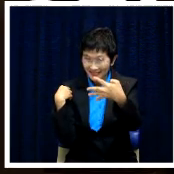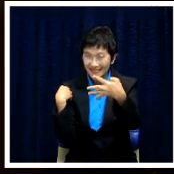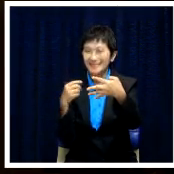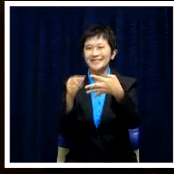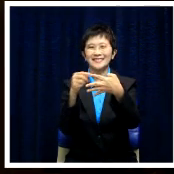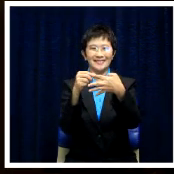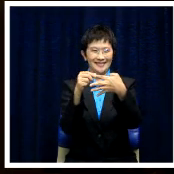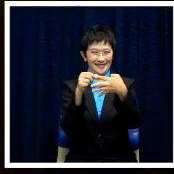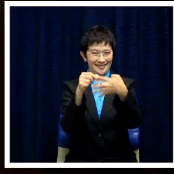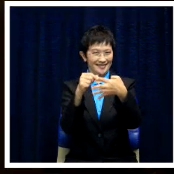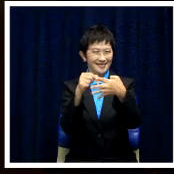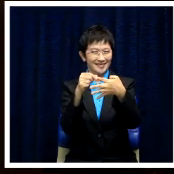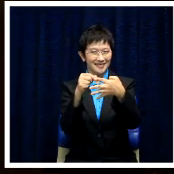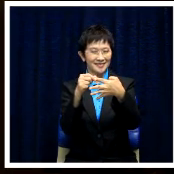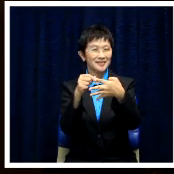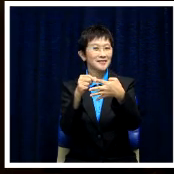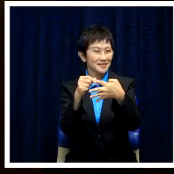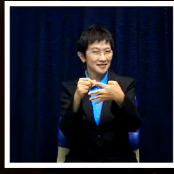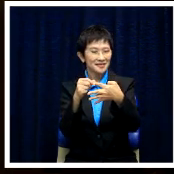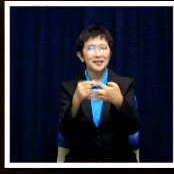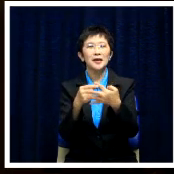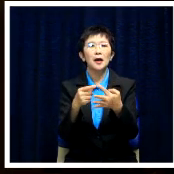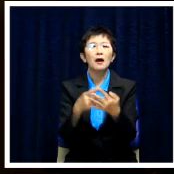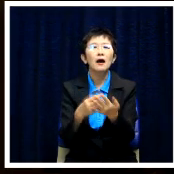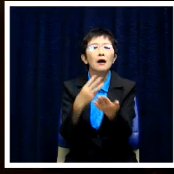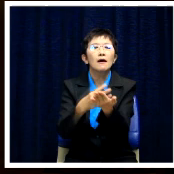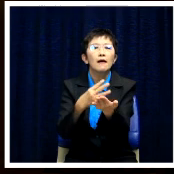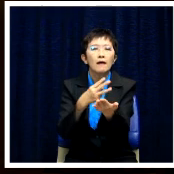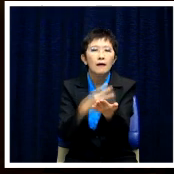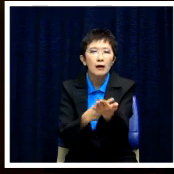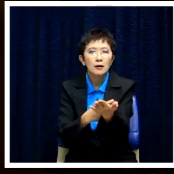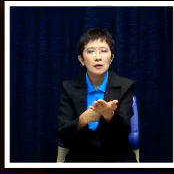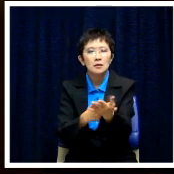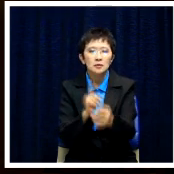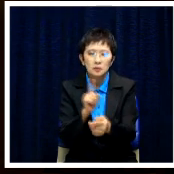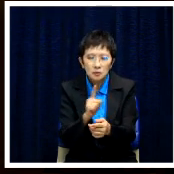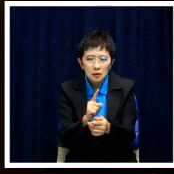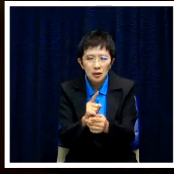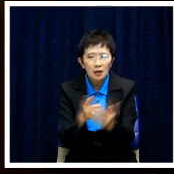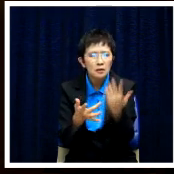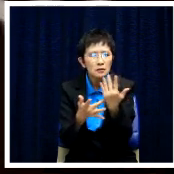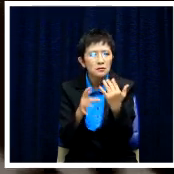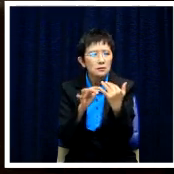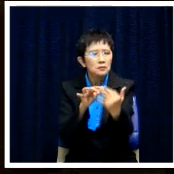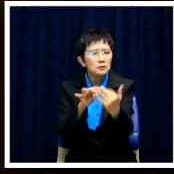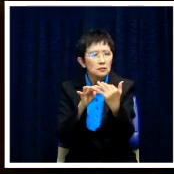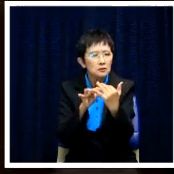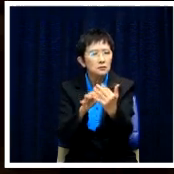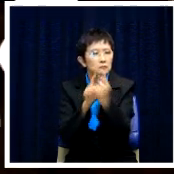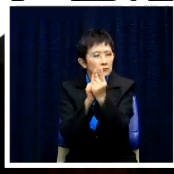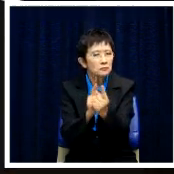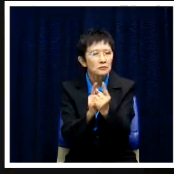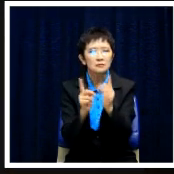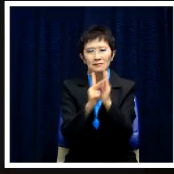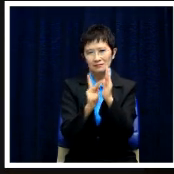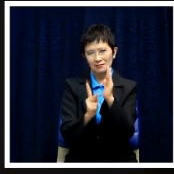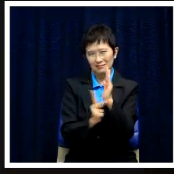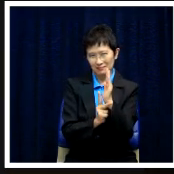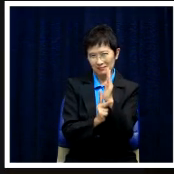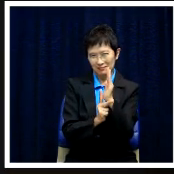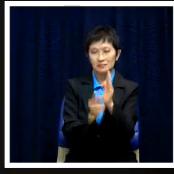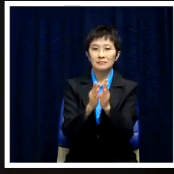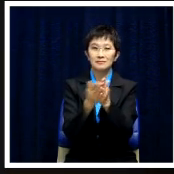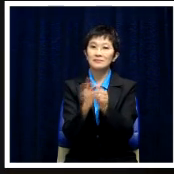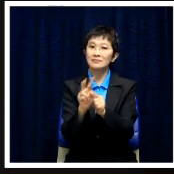ก่บทเรียนที่1หลักการแนวปฏิบัติการใช้สื่อสังคมออนไลน์ในกรอบกฎหมายบทเรียน